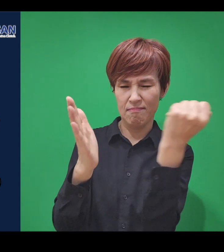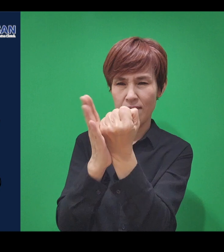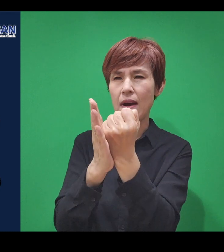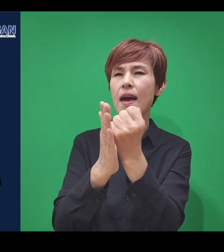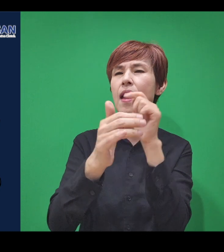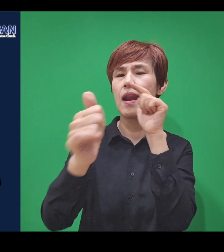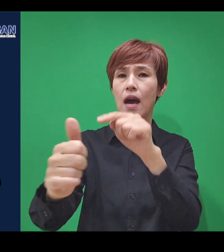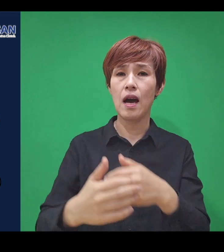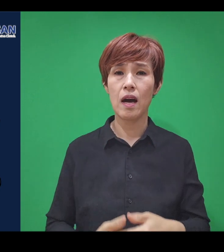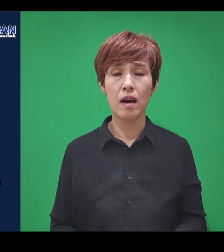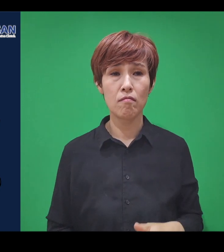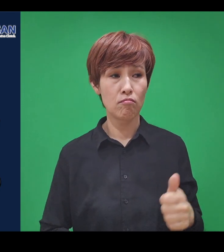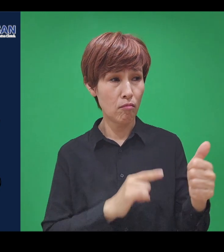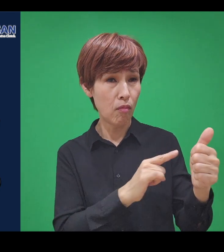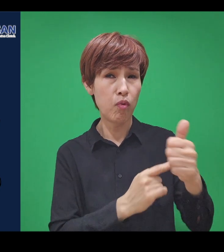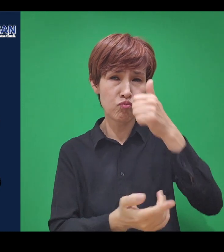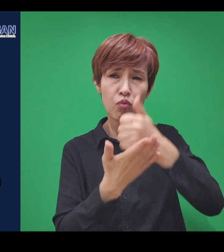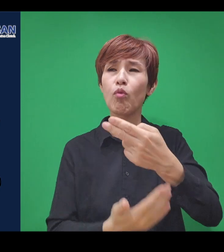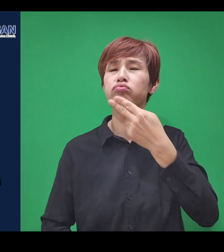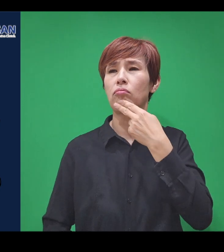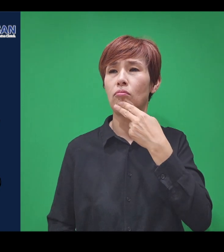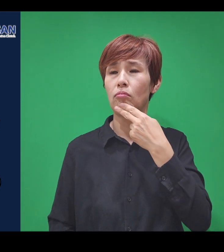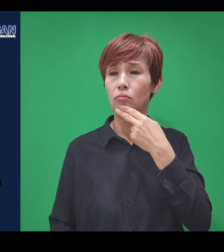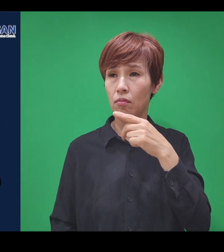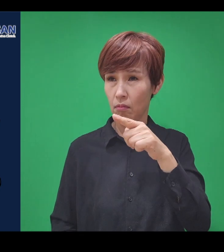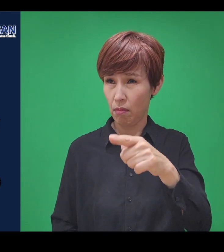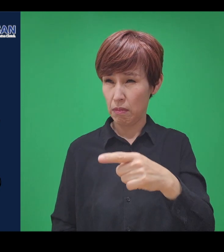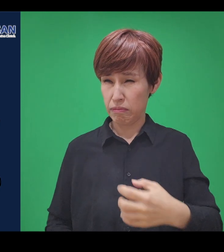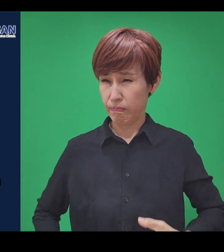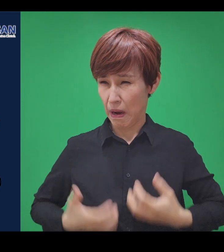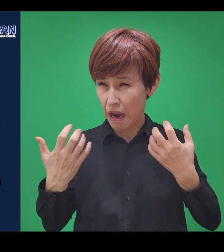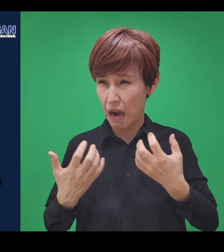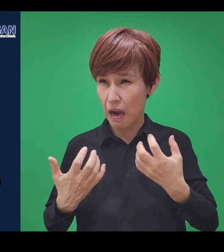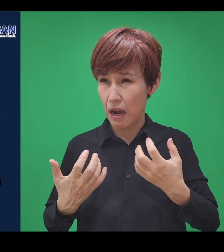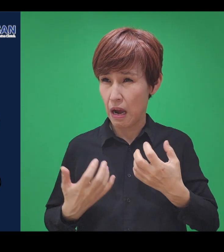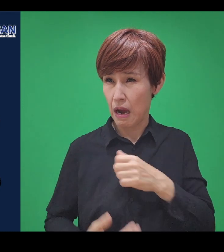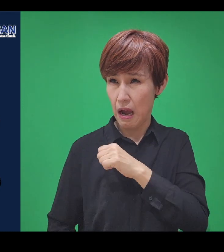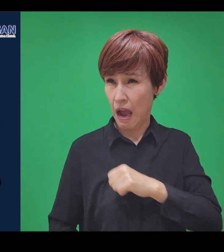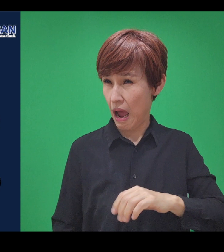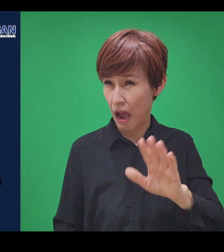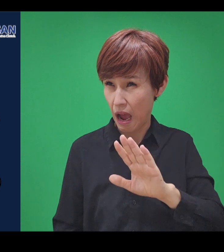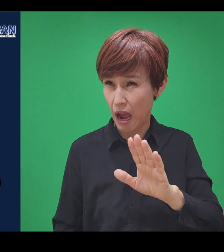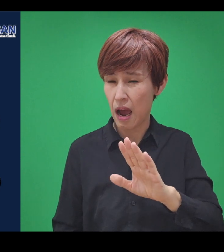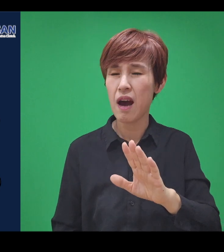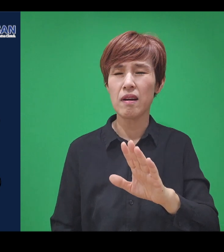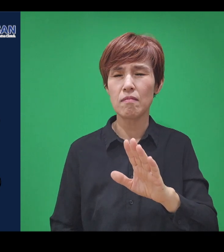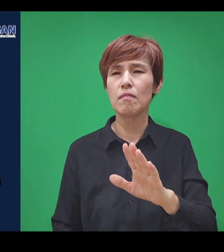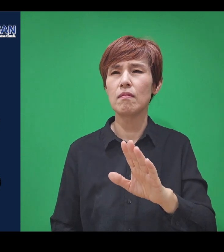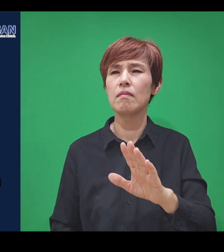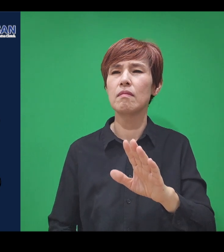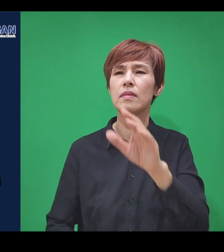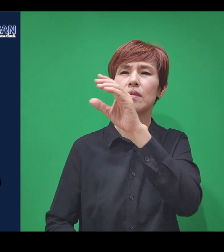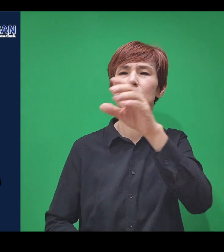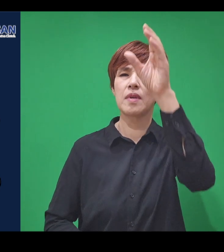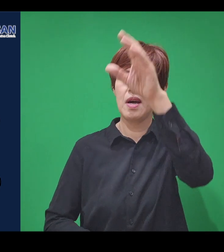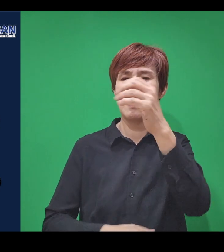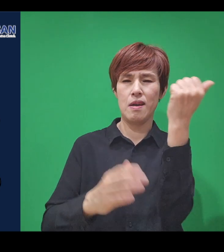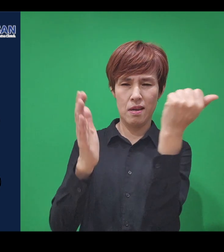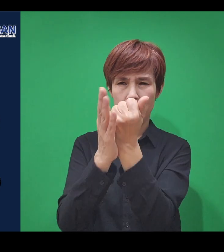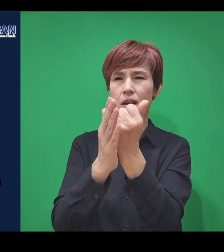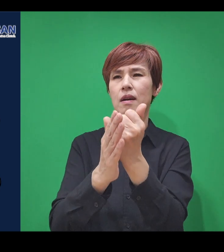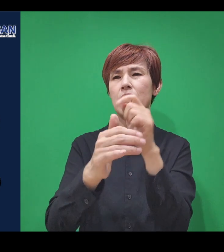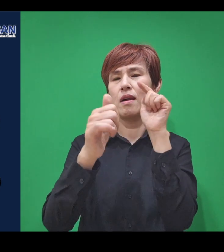너희가 그 마음을 멈추지 않으려면 너희 마음대로 해라. 십자가에 못 박아라. 나는 그에게서 죄를 못 찾았다. 이게